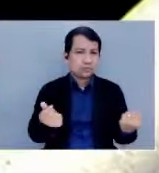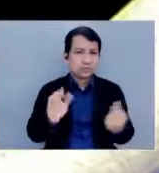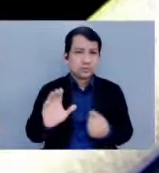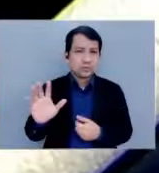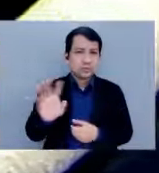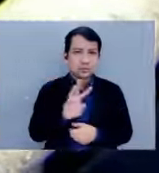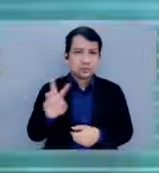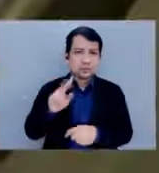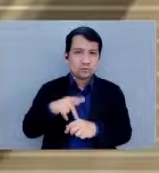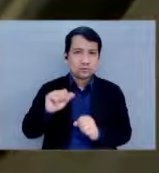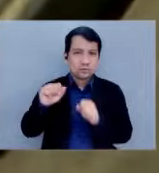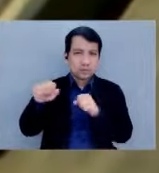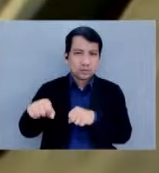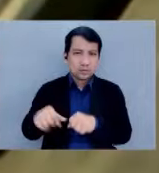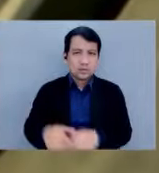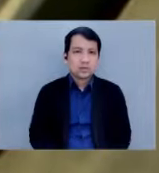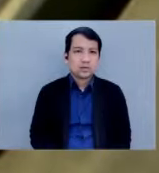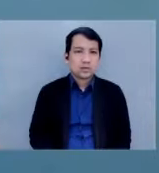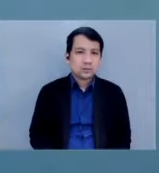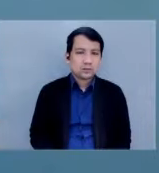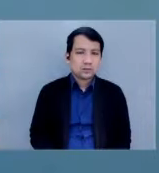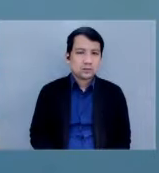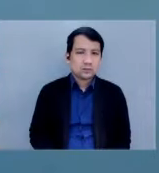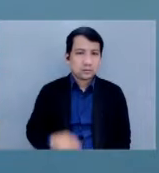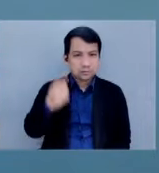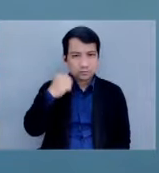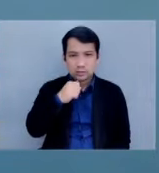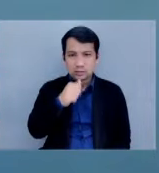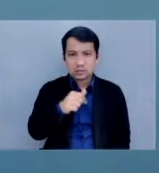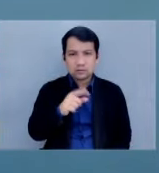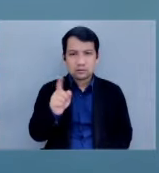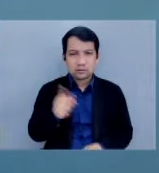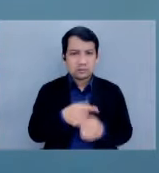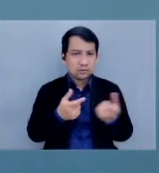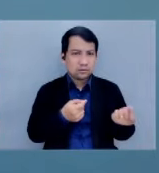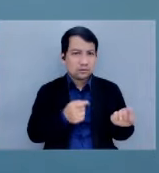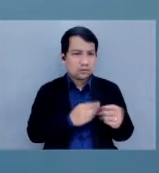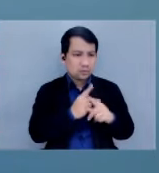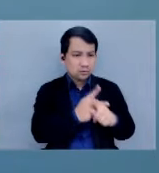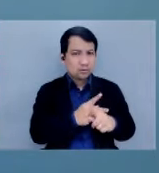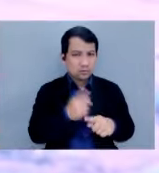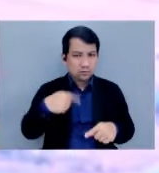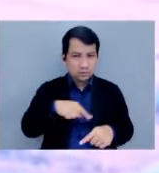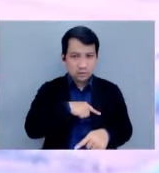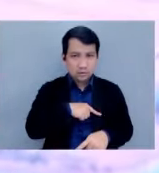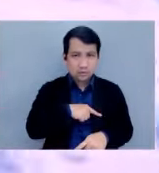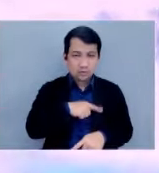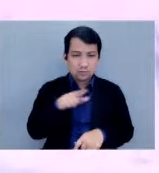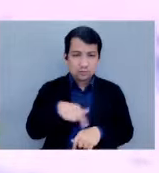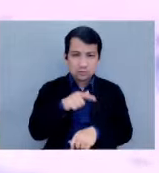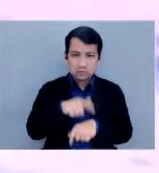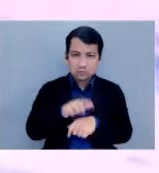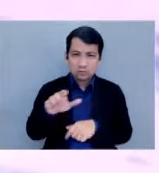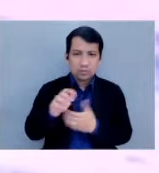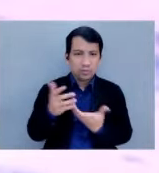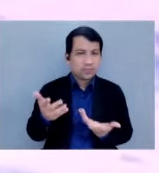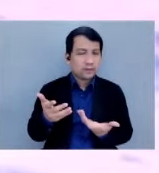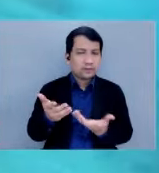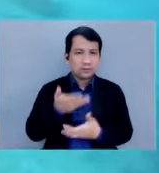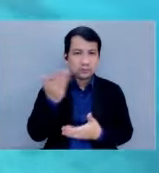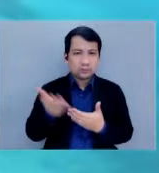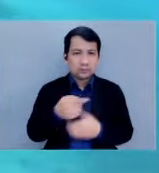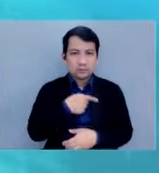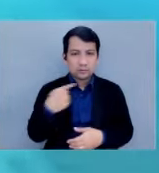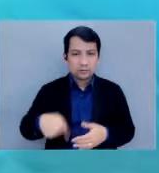Sea. For me, that is uncalled for. He's doing everything to protect our territory. Wala naman magagawa pag sabi ng China, paulit-ulit